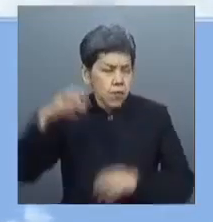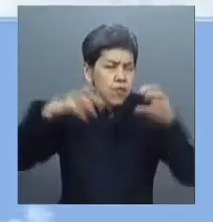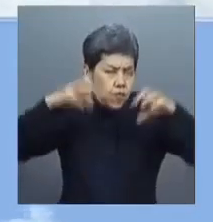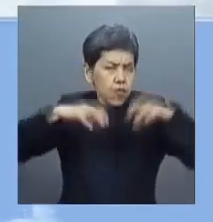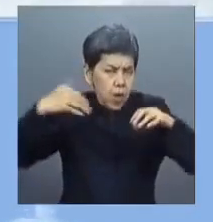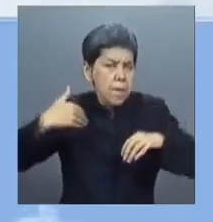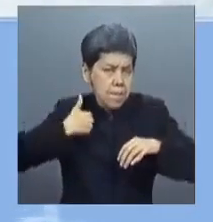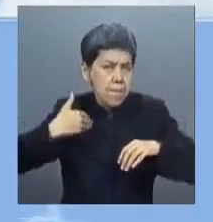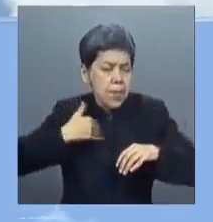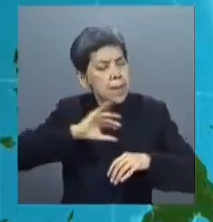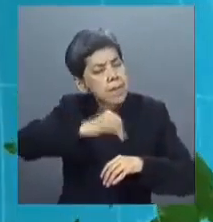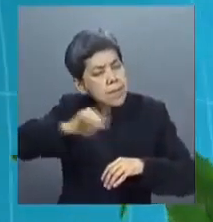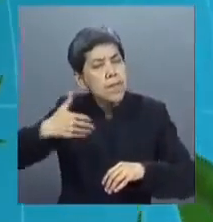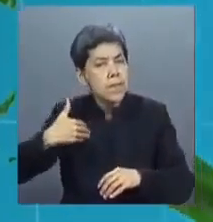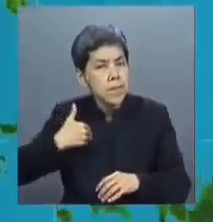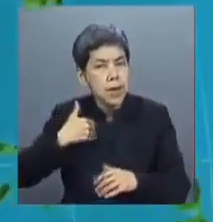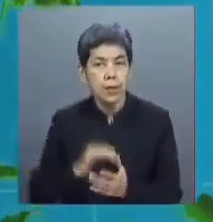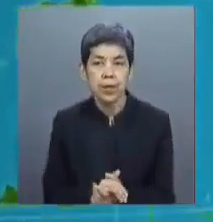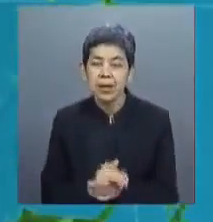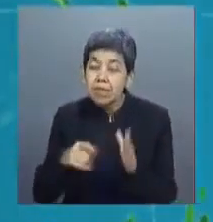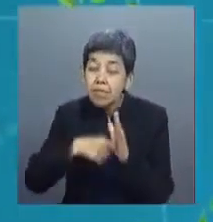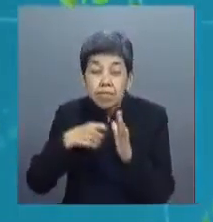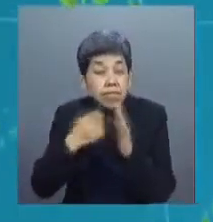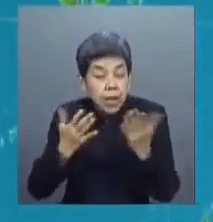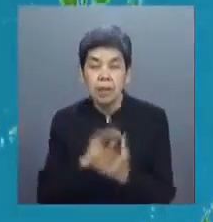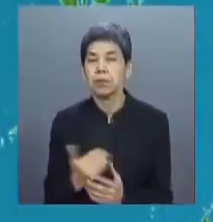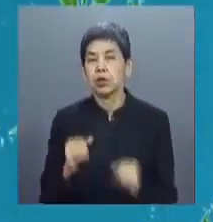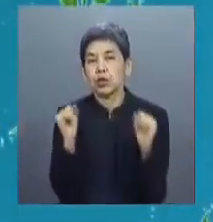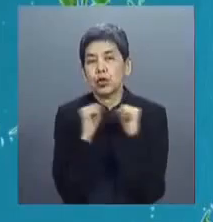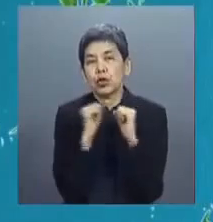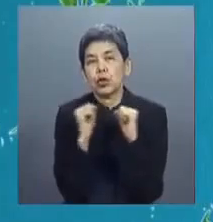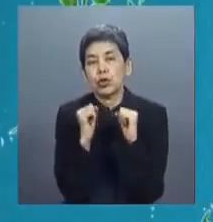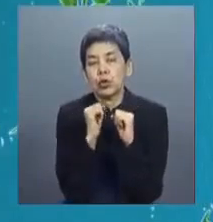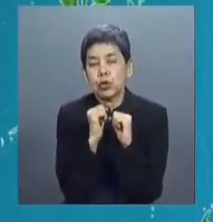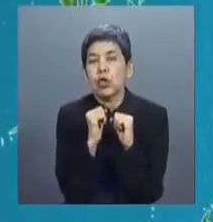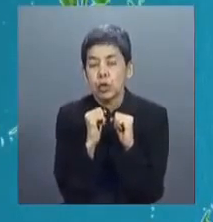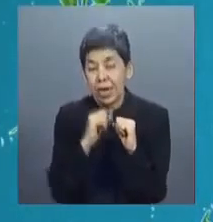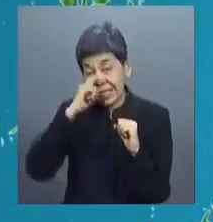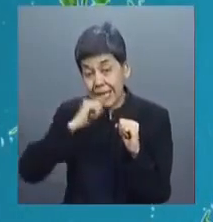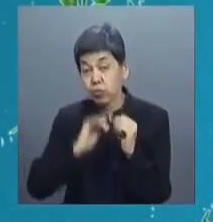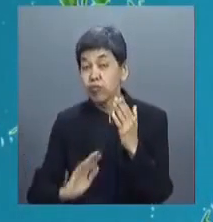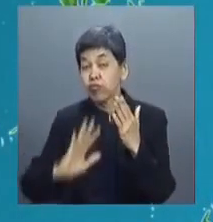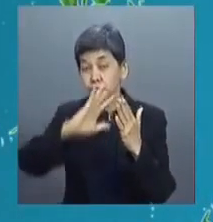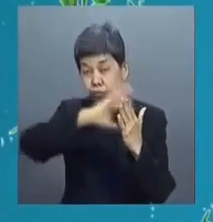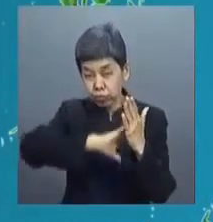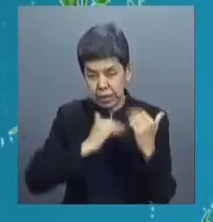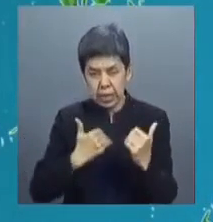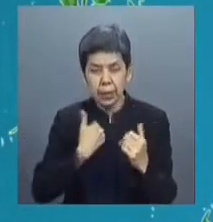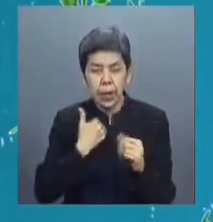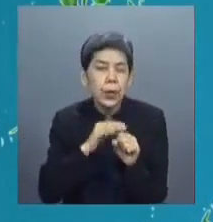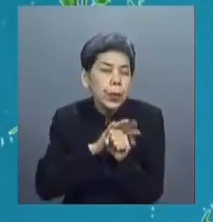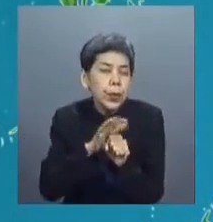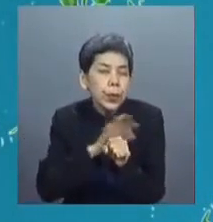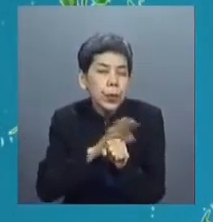คะนองเกิดขึ้นได้ในบางพื้นที่ค่ะสาเหตุนั้นก็เป็นเพราะว่ามวลอากาศเย็นที่แผ่ลงมาปกคลุมบริเวณประเทศไทยตอนบนช่วงนี้มีกำลังอ่อนล